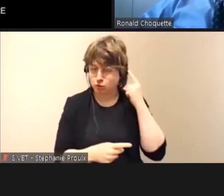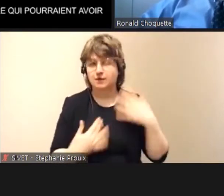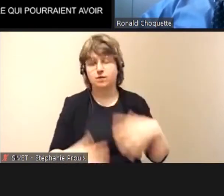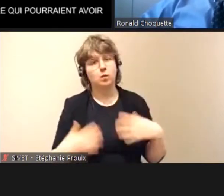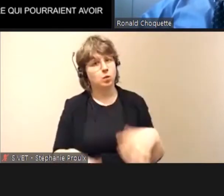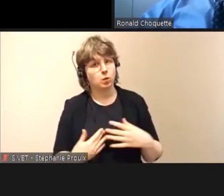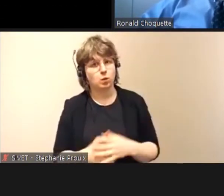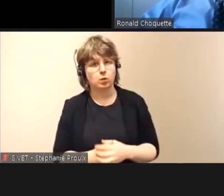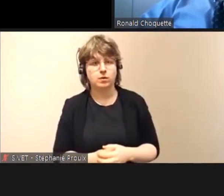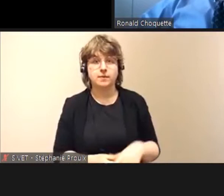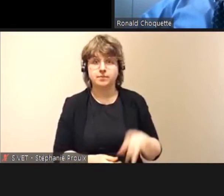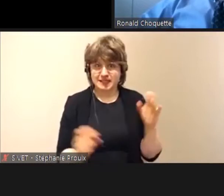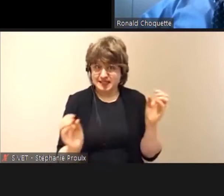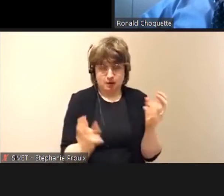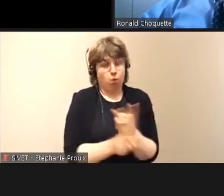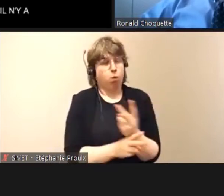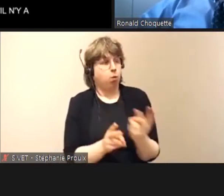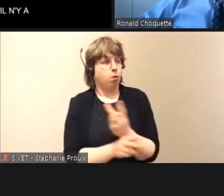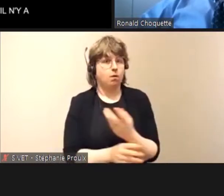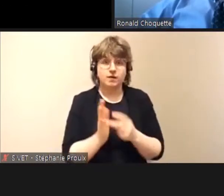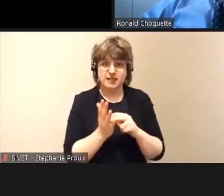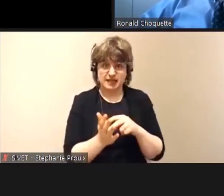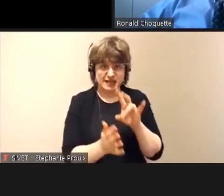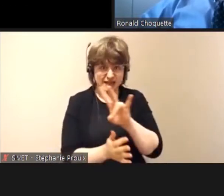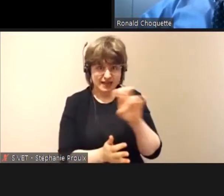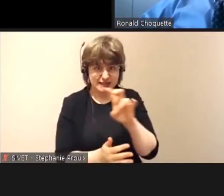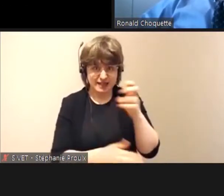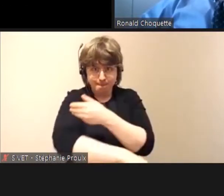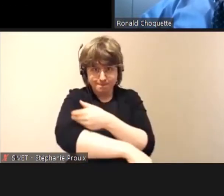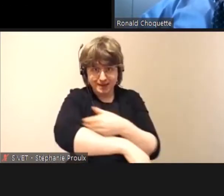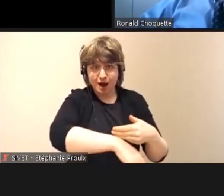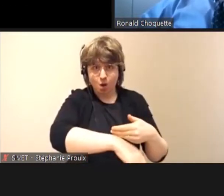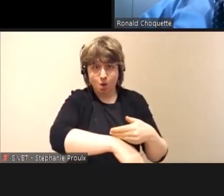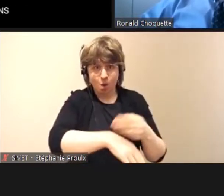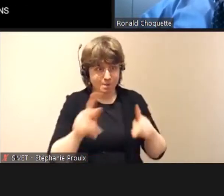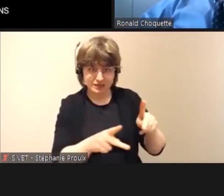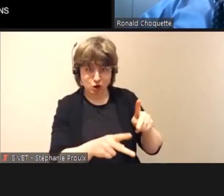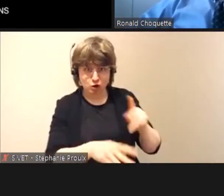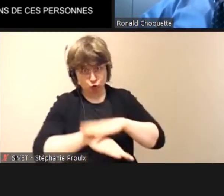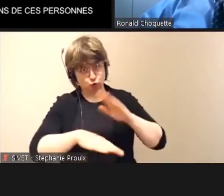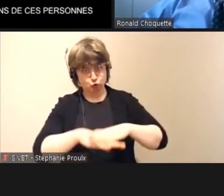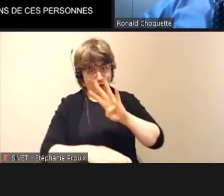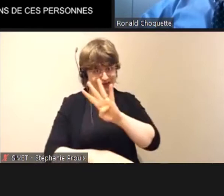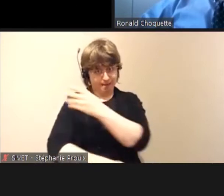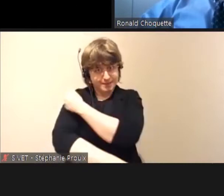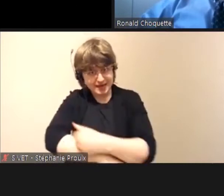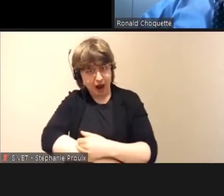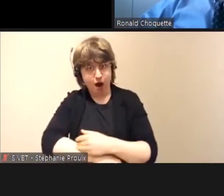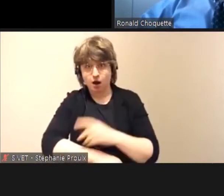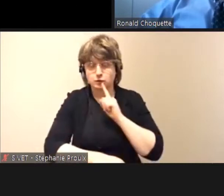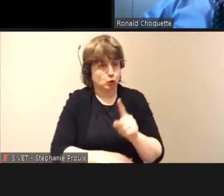Et s'il n'y a rien qui est fait, il y aurait 700 millions de ces personnes-là qui, à un moment ou à un autre,